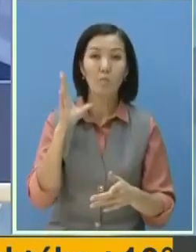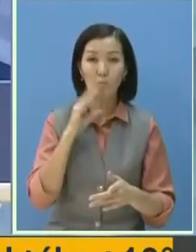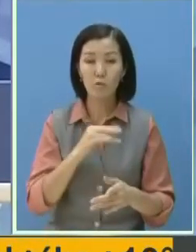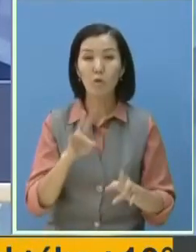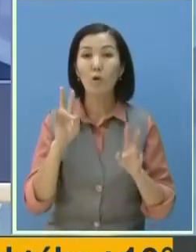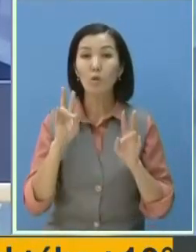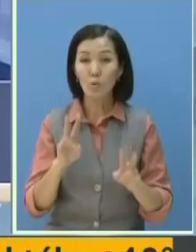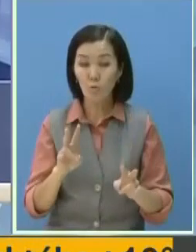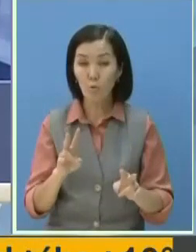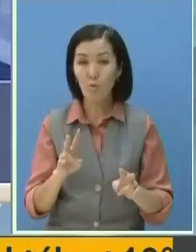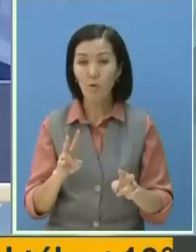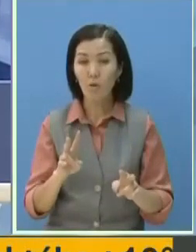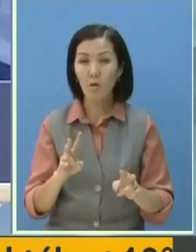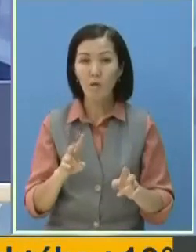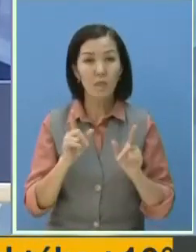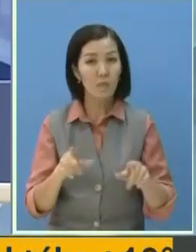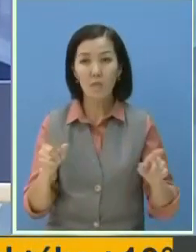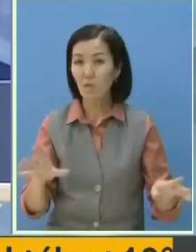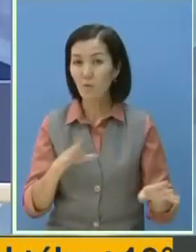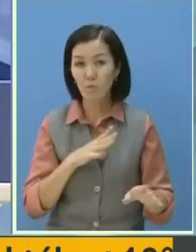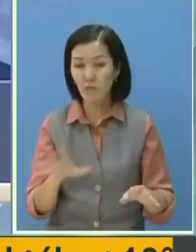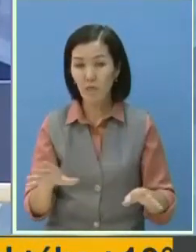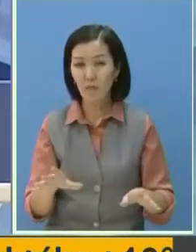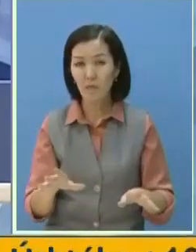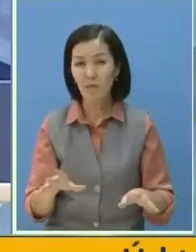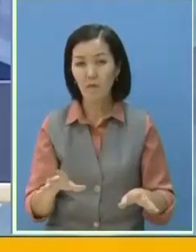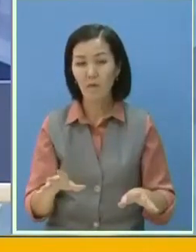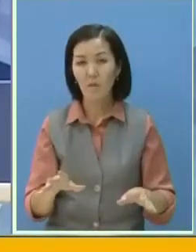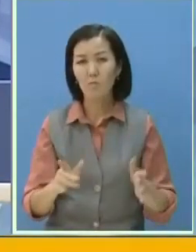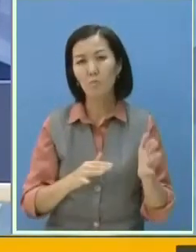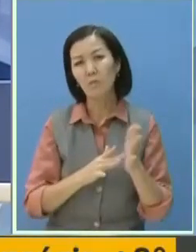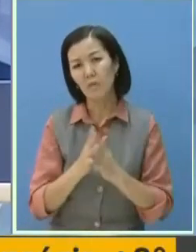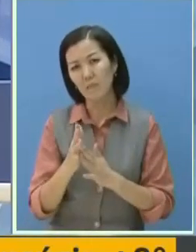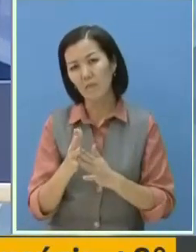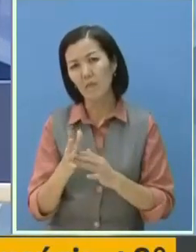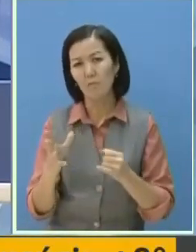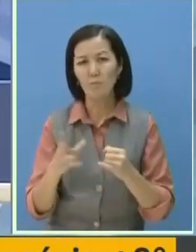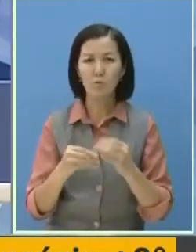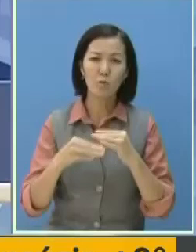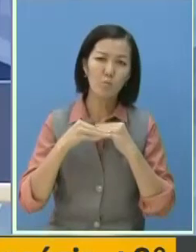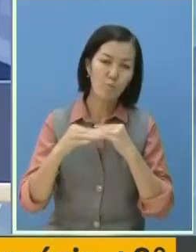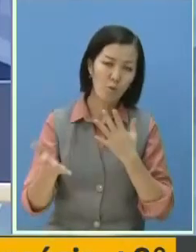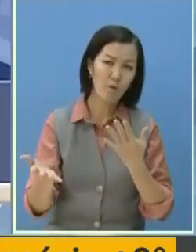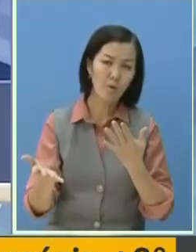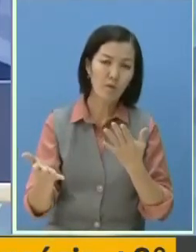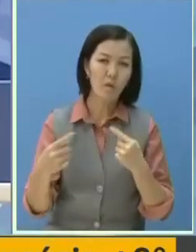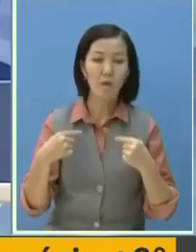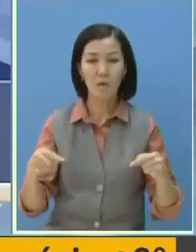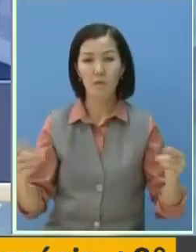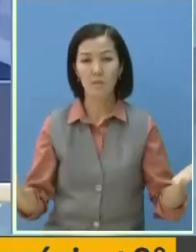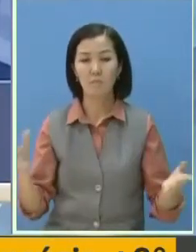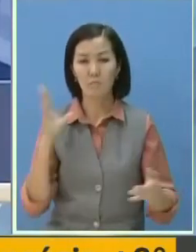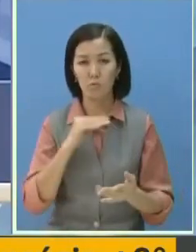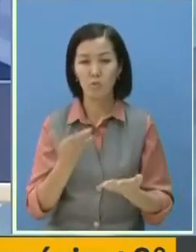да, средства, да, для того, чтобы... Ну, вы помните, да, еще вот у нас прям по улицам ходили, сюда обрабатывали. И